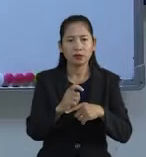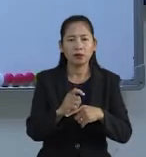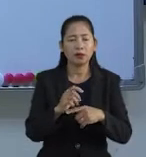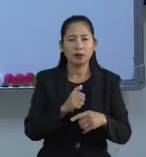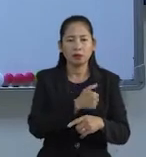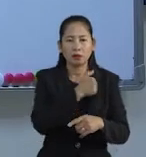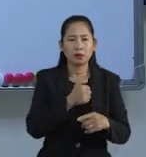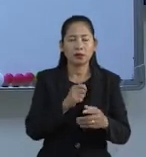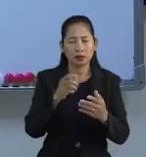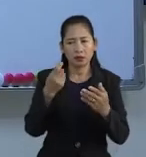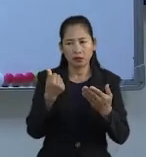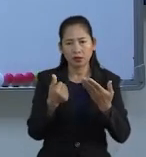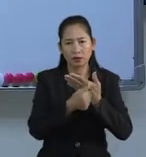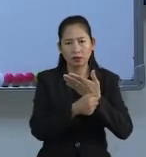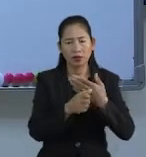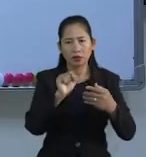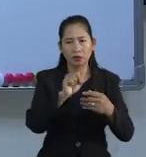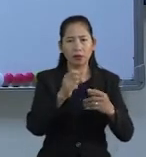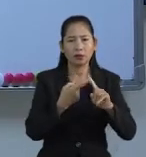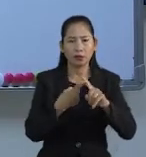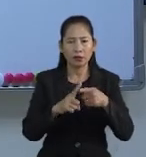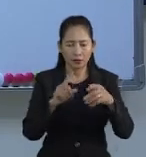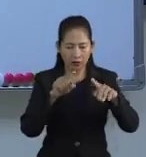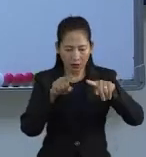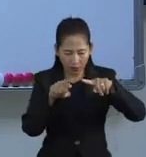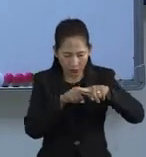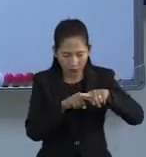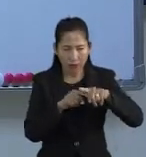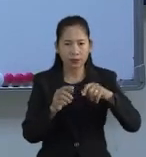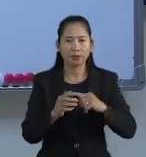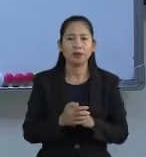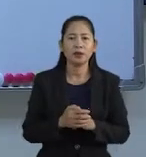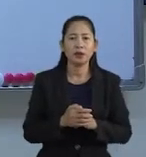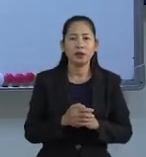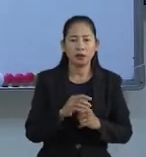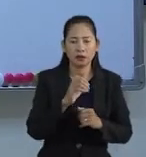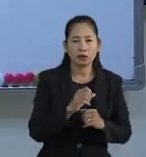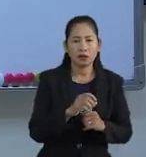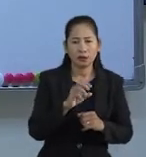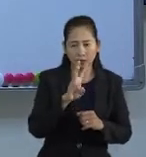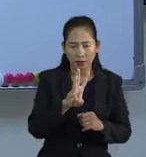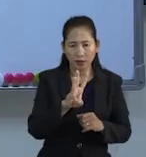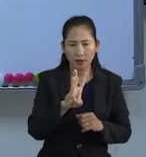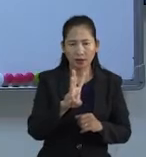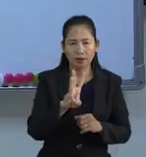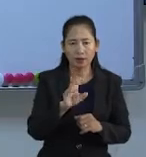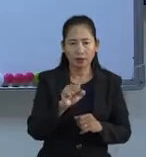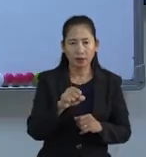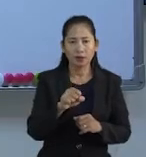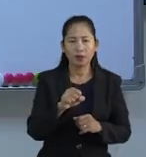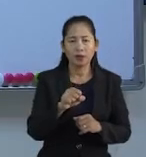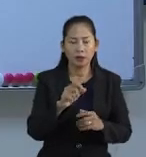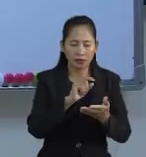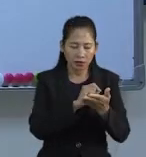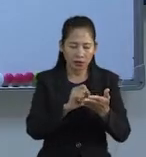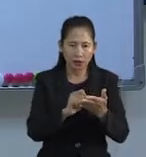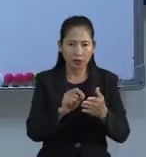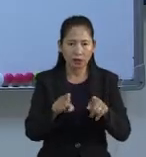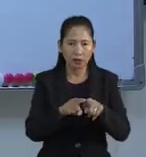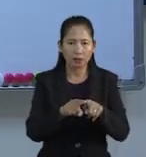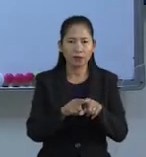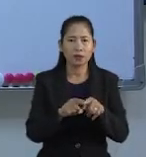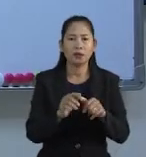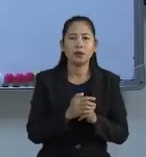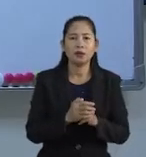nâng đầm lại tua lê đại cúc bị cào và tua lê ní cứ lệ bay cho nó con á chẳng dương xây được khang này